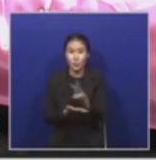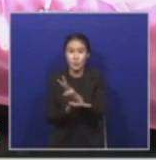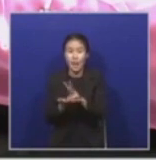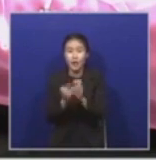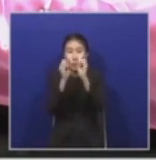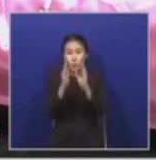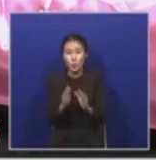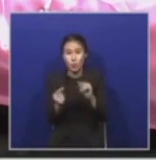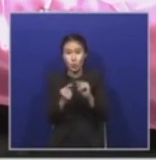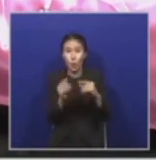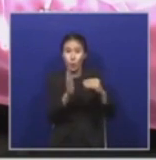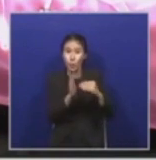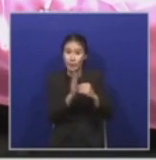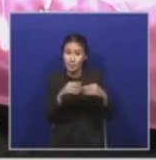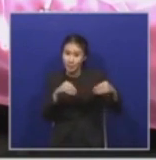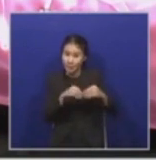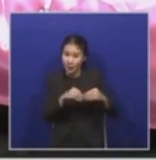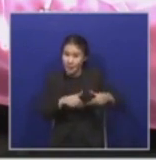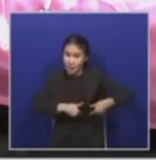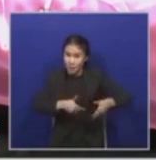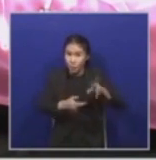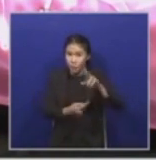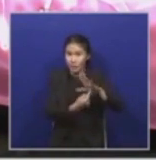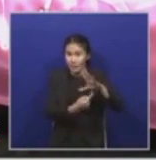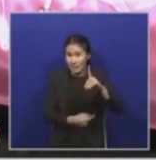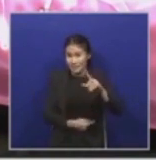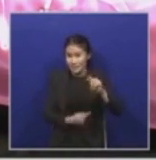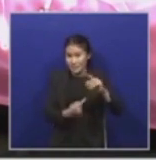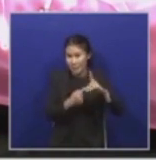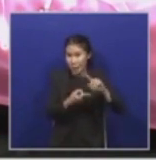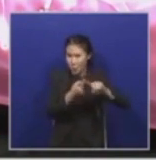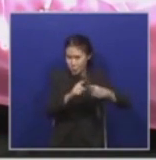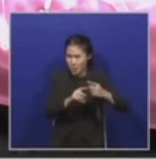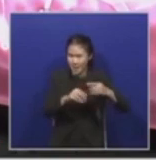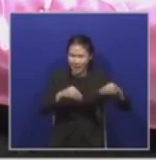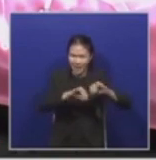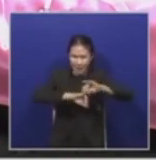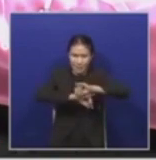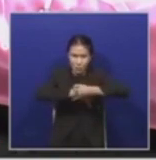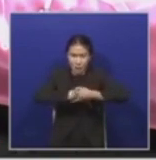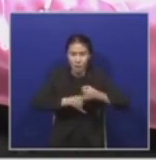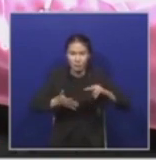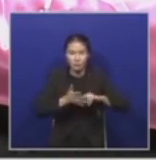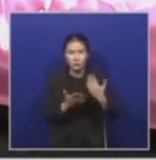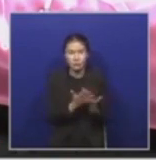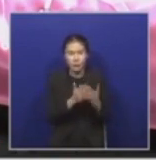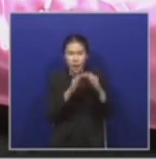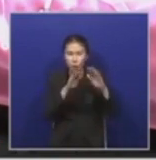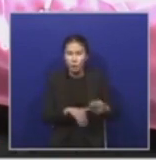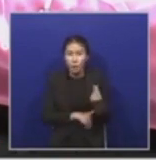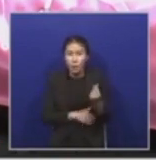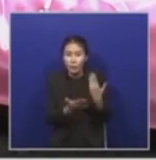นี่อยู่ในกรุงเทพมหานครแถวถนนรัชดาภิเษกนะเขตจตุจักรของเพื่อนสมาชิกผมหลายคนตัดไปเท่าไหร่รู้ไหมครับท่านประธานครับ